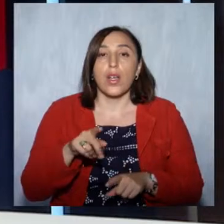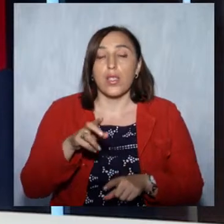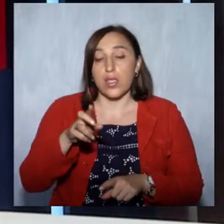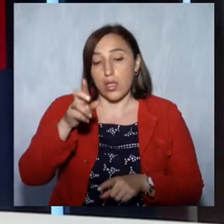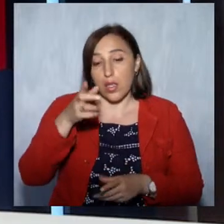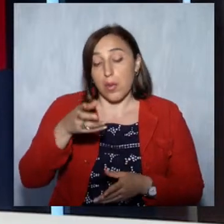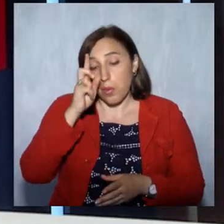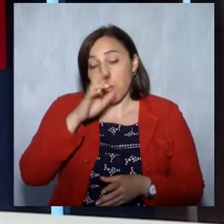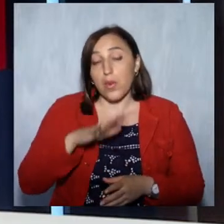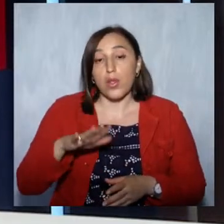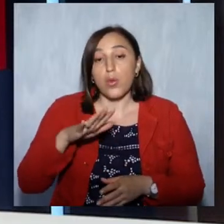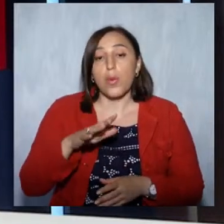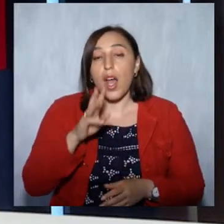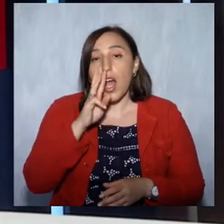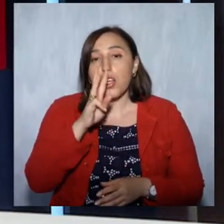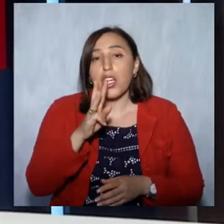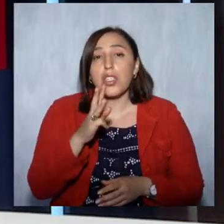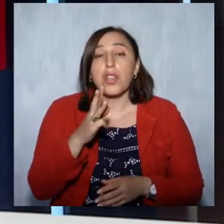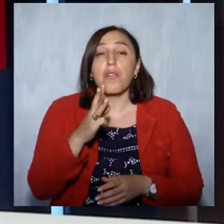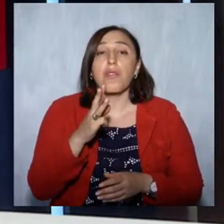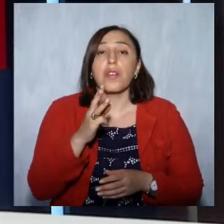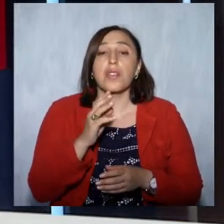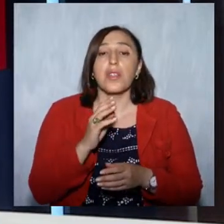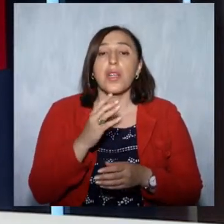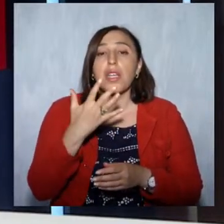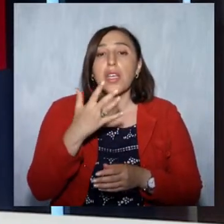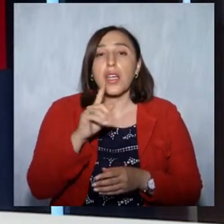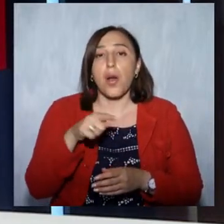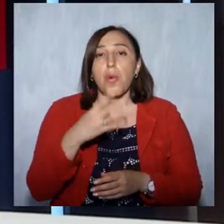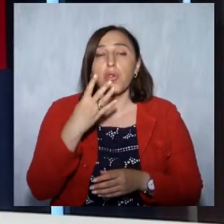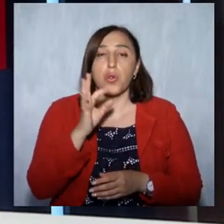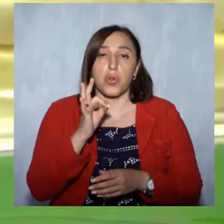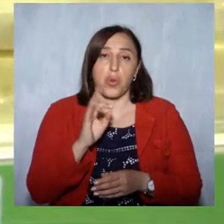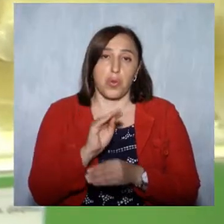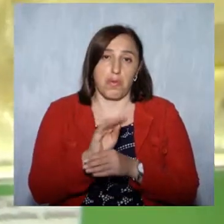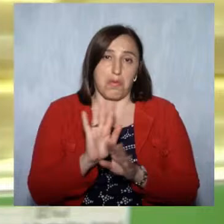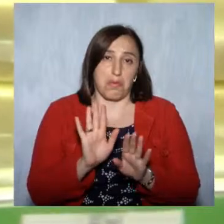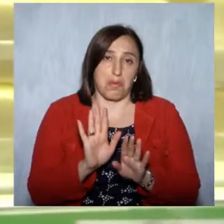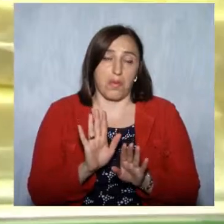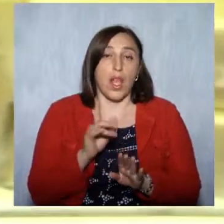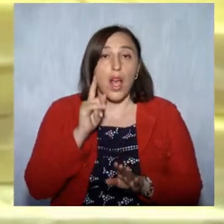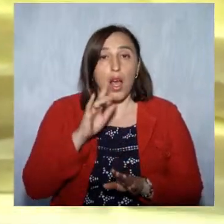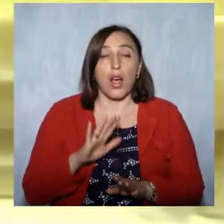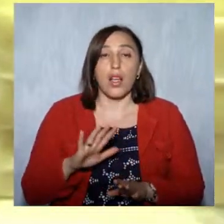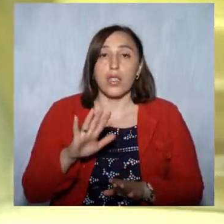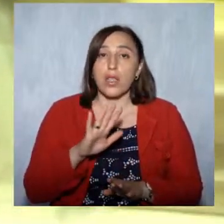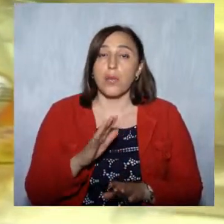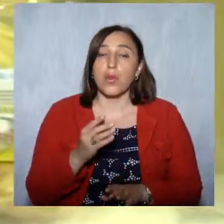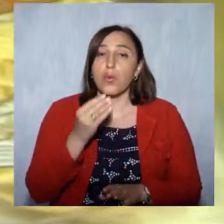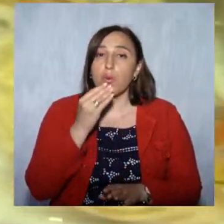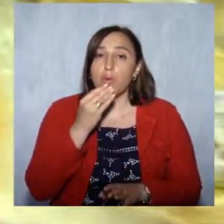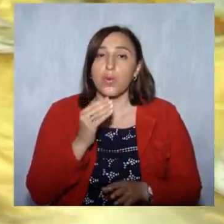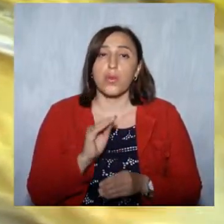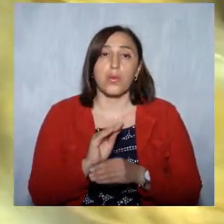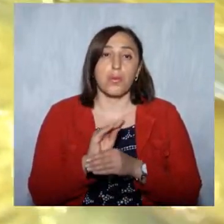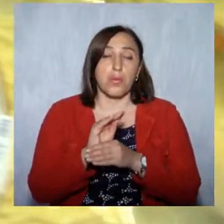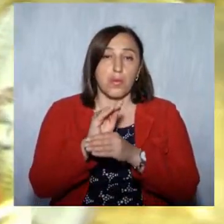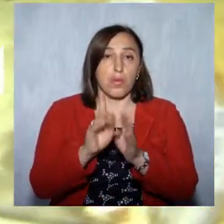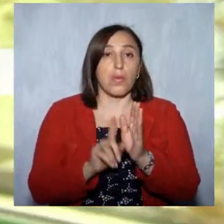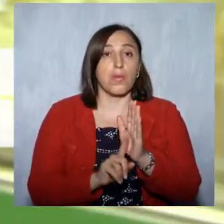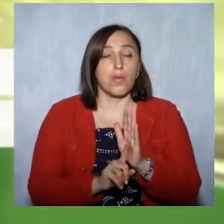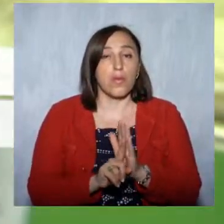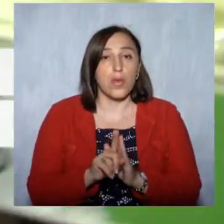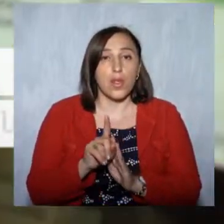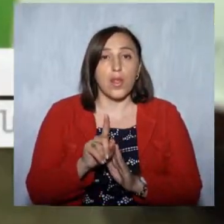միջին աշխատավարձն աճել է ընդամենը 5.4%-ով։ Հայաստանում սննդամթերքը շարունակում է թանկանալ,